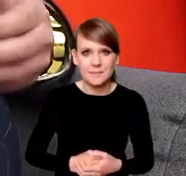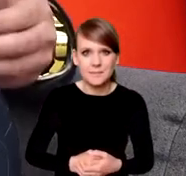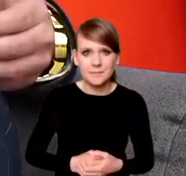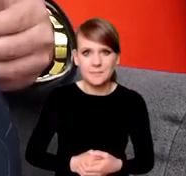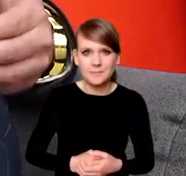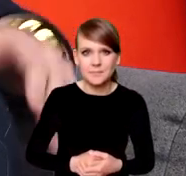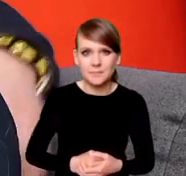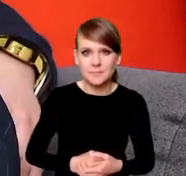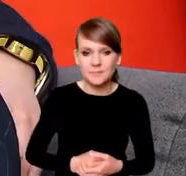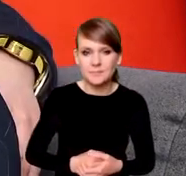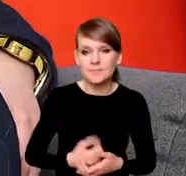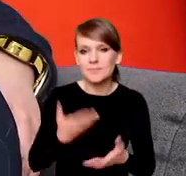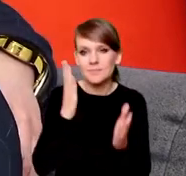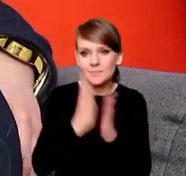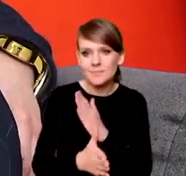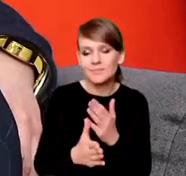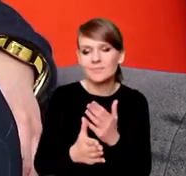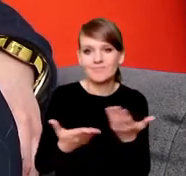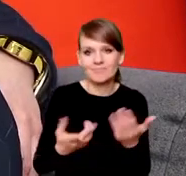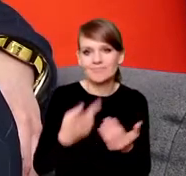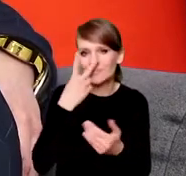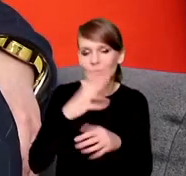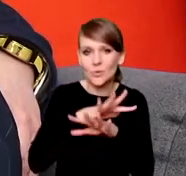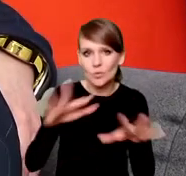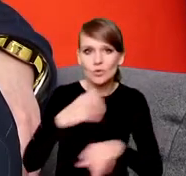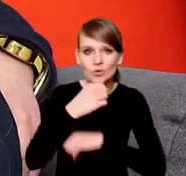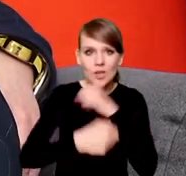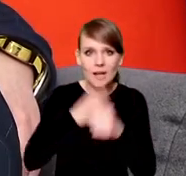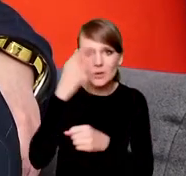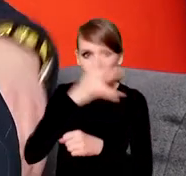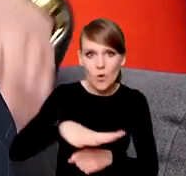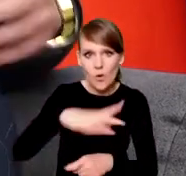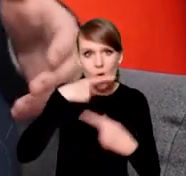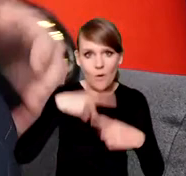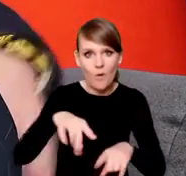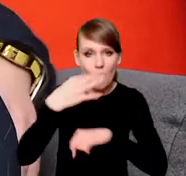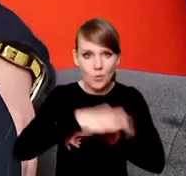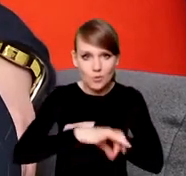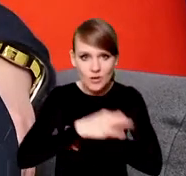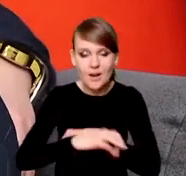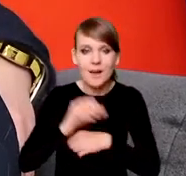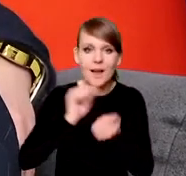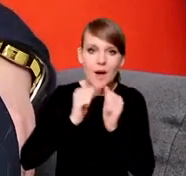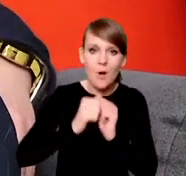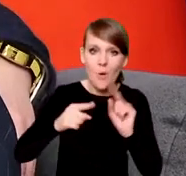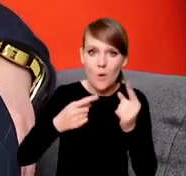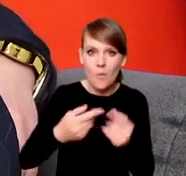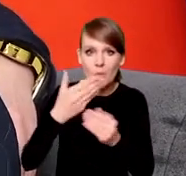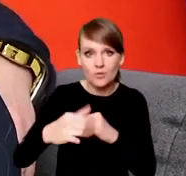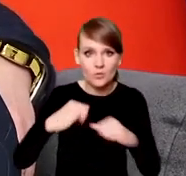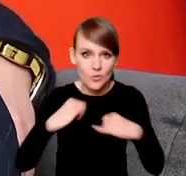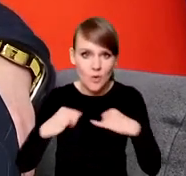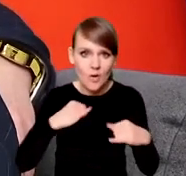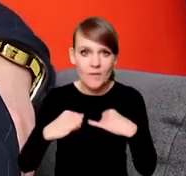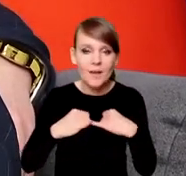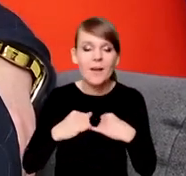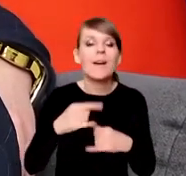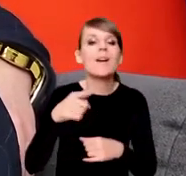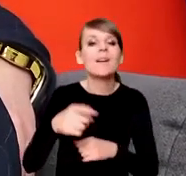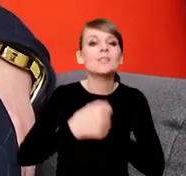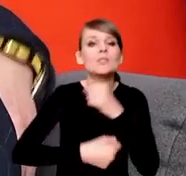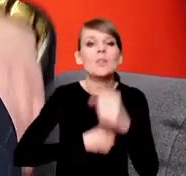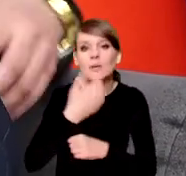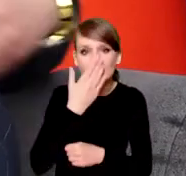możemy po prostu zwrócić uwagę, że bardzo duża część działań społecznej odpowiedzialności uczelni czy organizacji pozarządowych to są działania, które